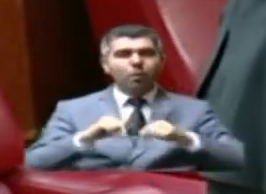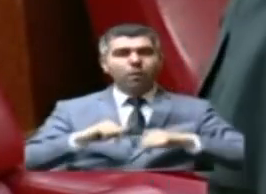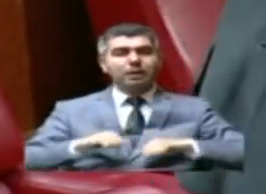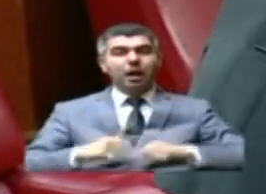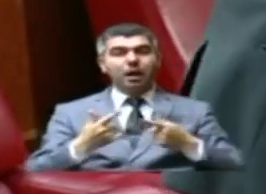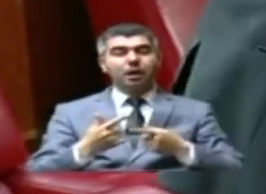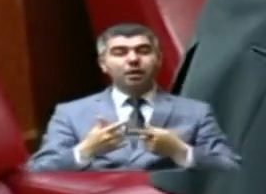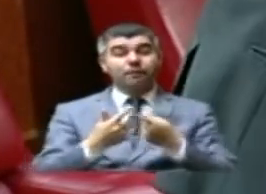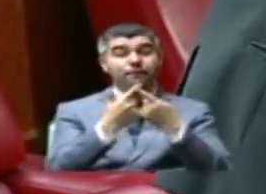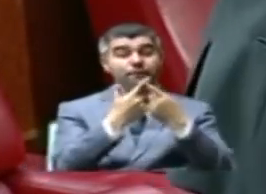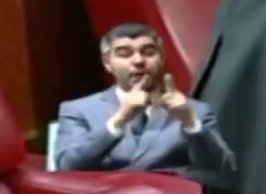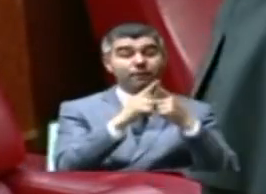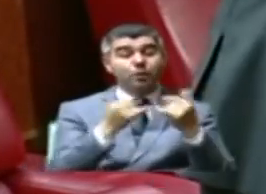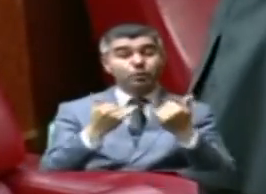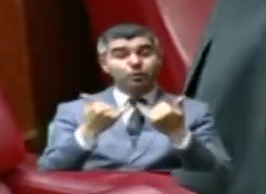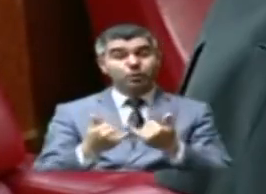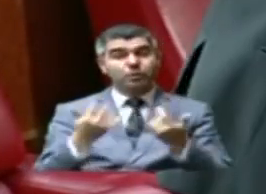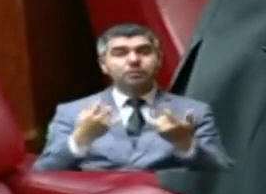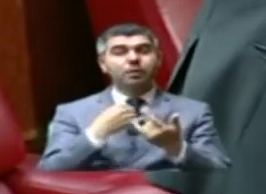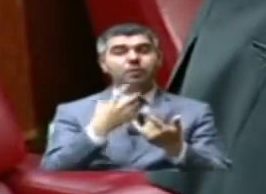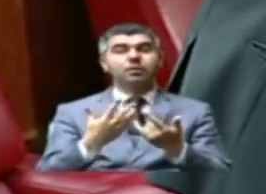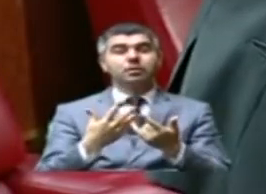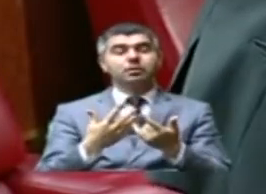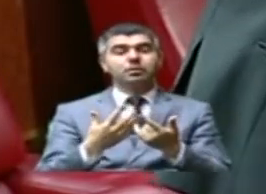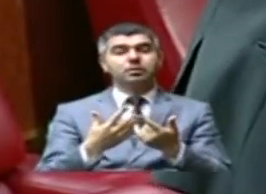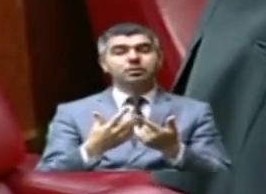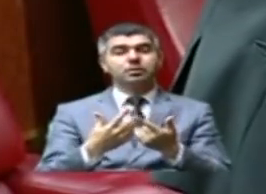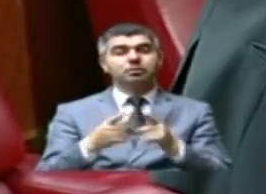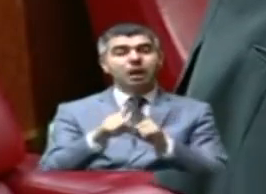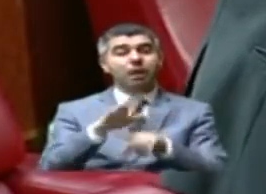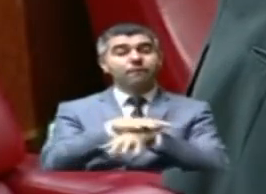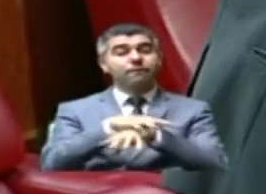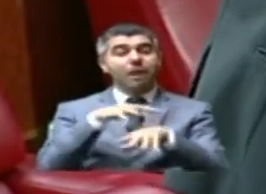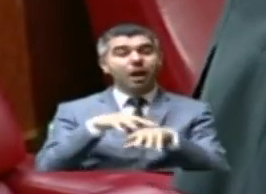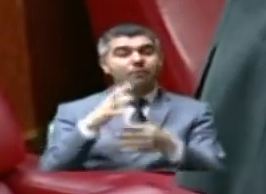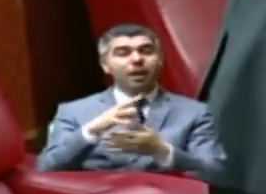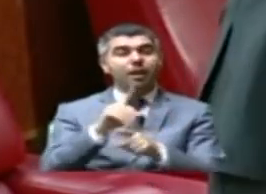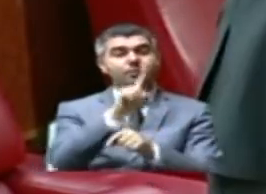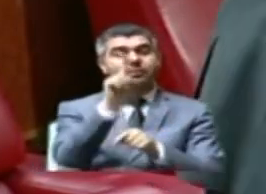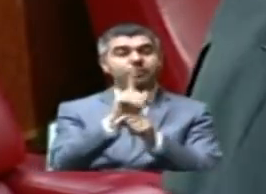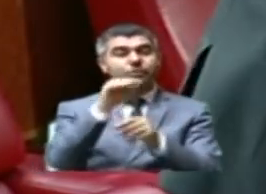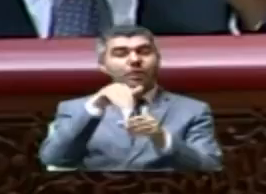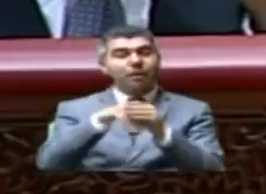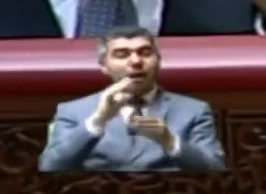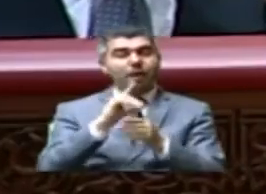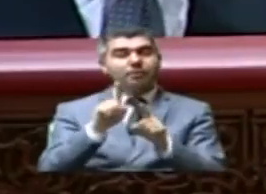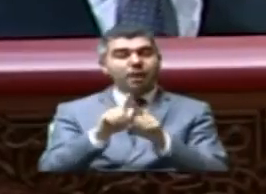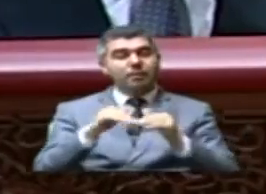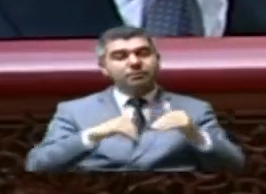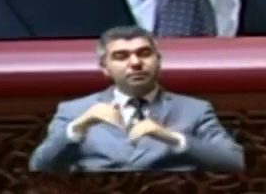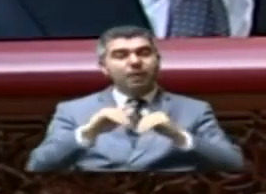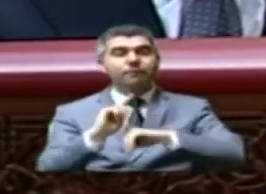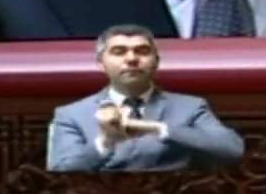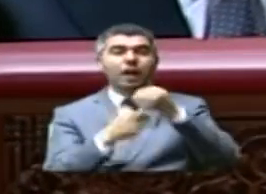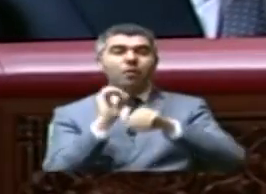من اختصاصات اليوم اللي هي إما اختصاصات ذاتية أو ديال الجهات وأيضا ديال مجالس العمالات واللي هي مرتبطة بالقرى إلى آخره.